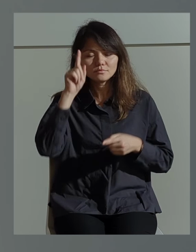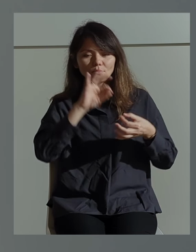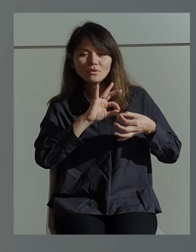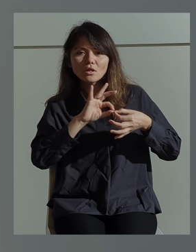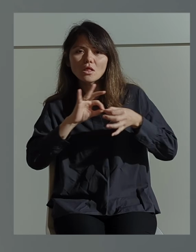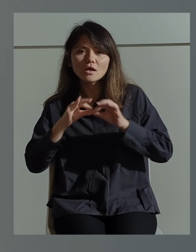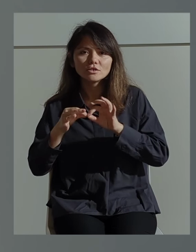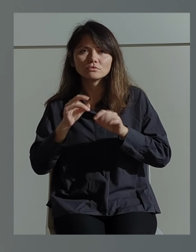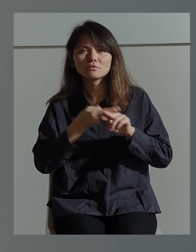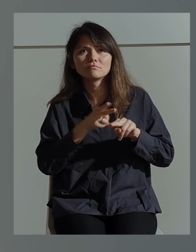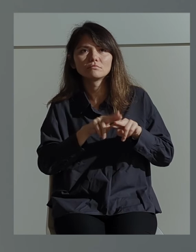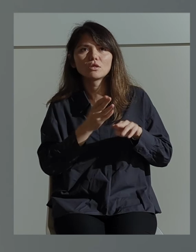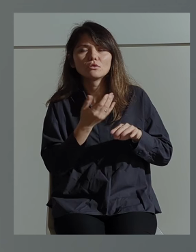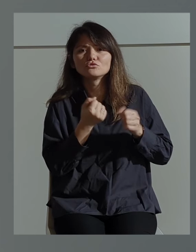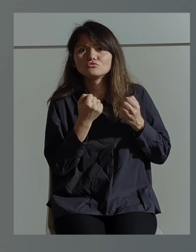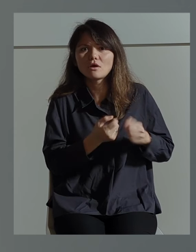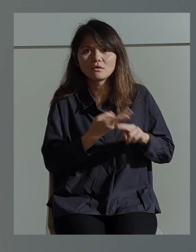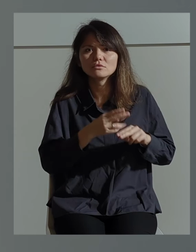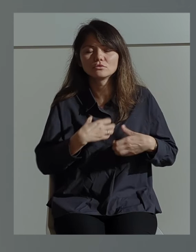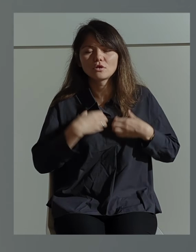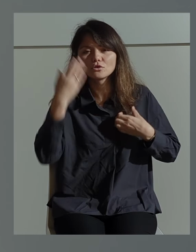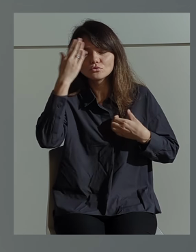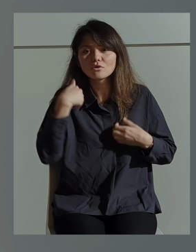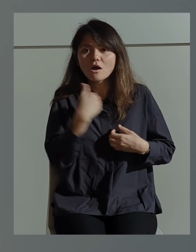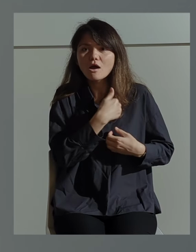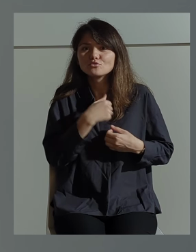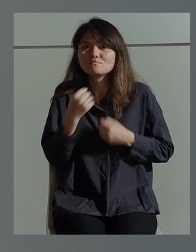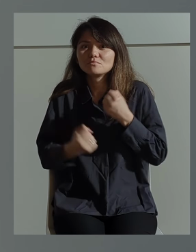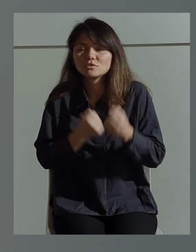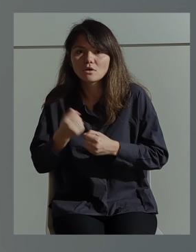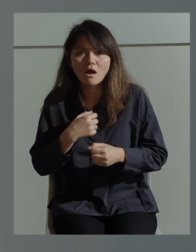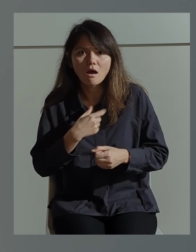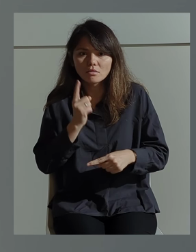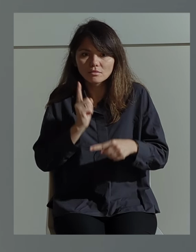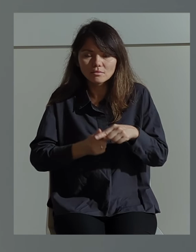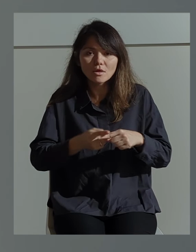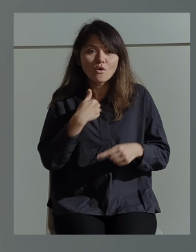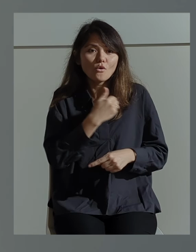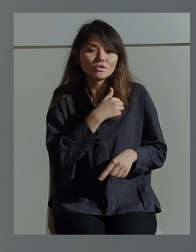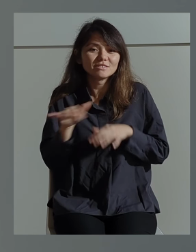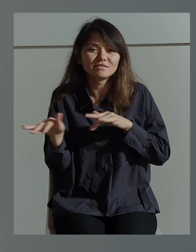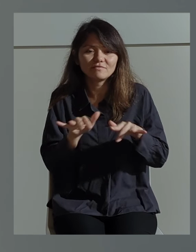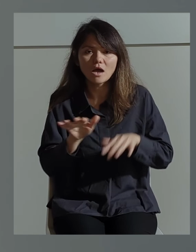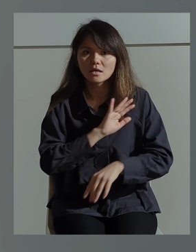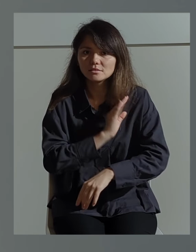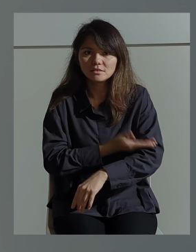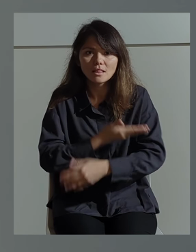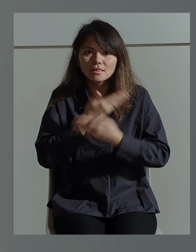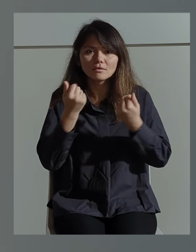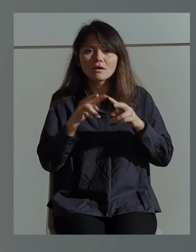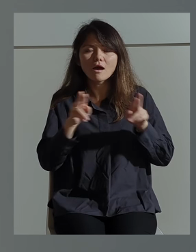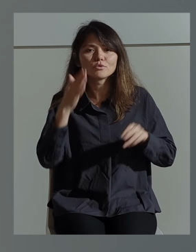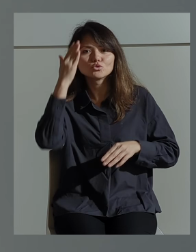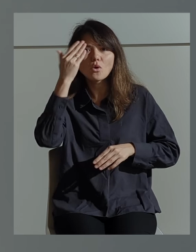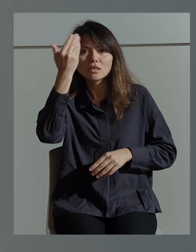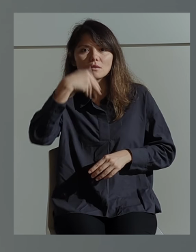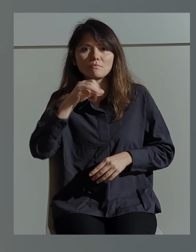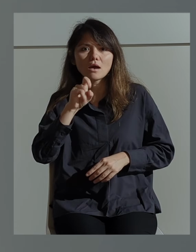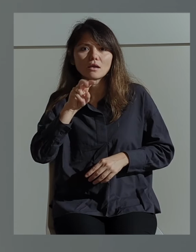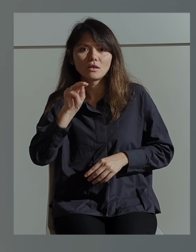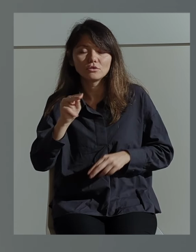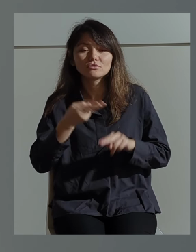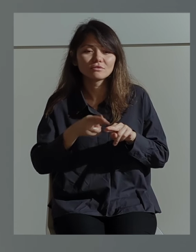страшного сна когда хочешь побежать но не можешь когда хочешь двинуться но нет сил как в сонном парли часто разыгрывается в